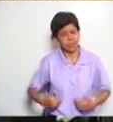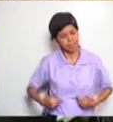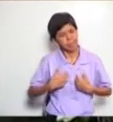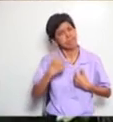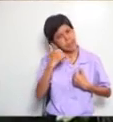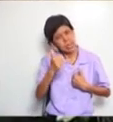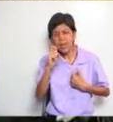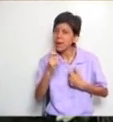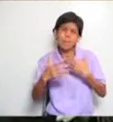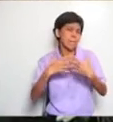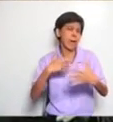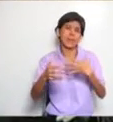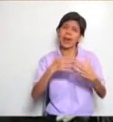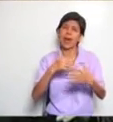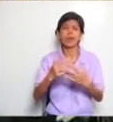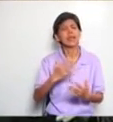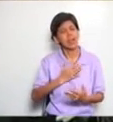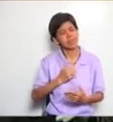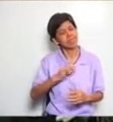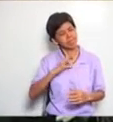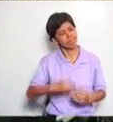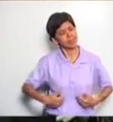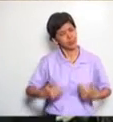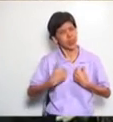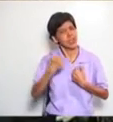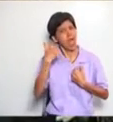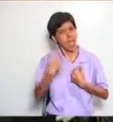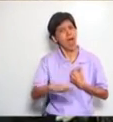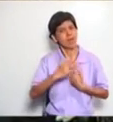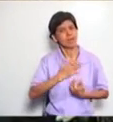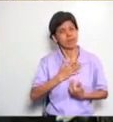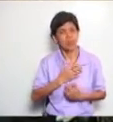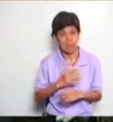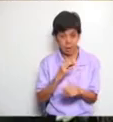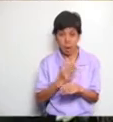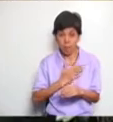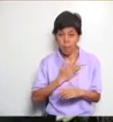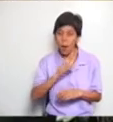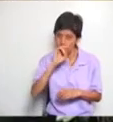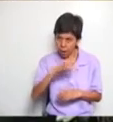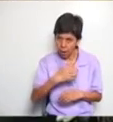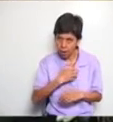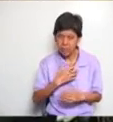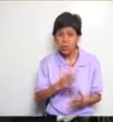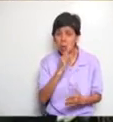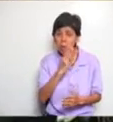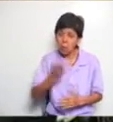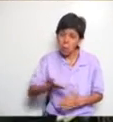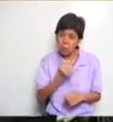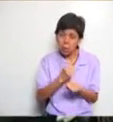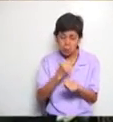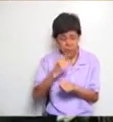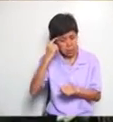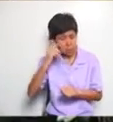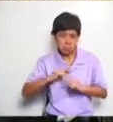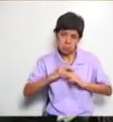ู่ก็โเค ตายก็โเคเพระอะไร เพรมนกกำไรแลวละเพระหลักที่ผมกราบเรียไปเี่ยถ้าใครโนช